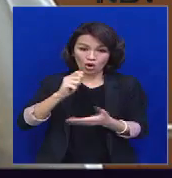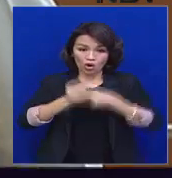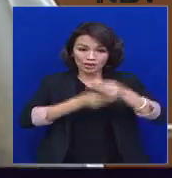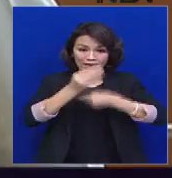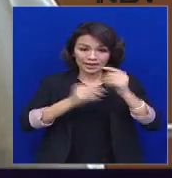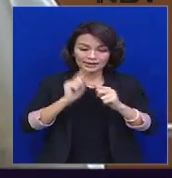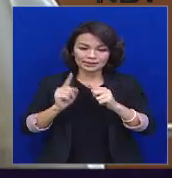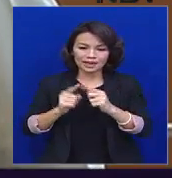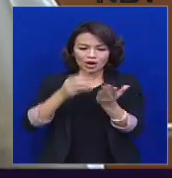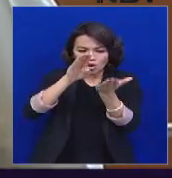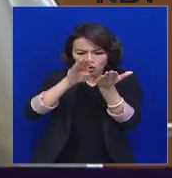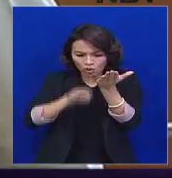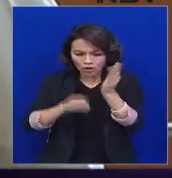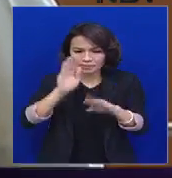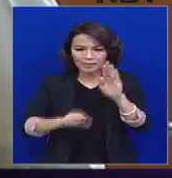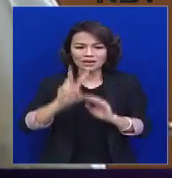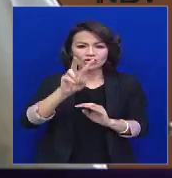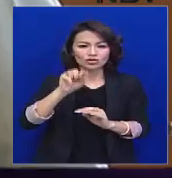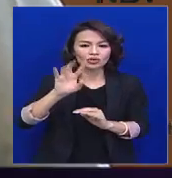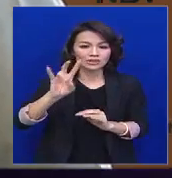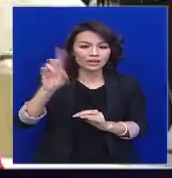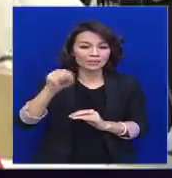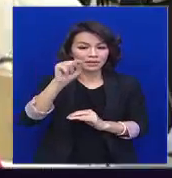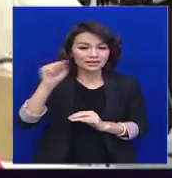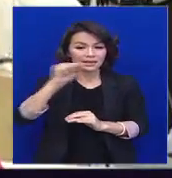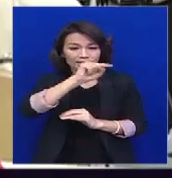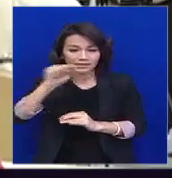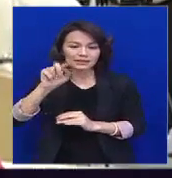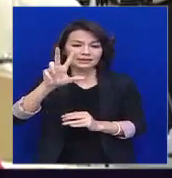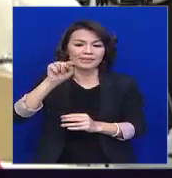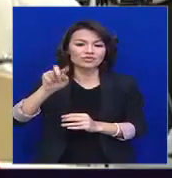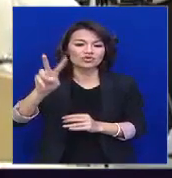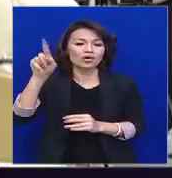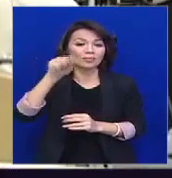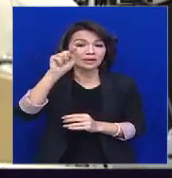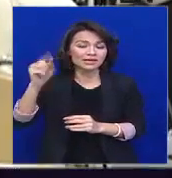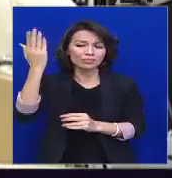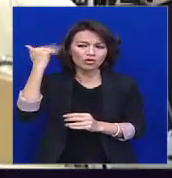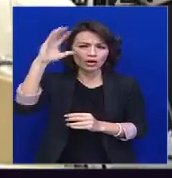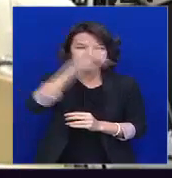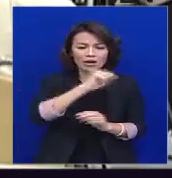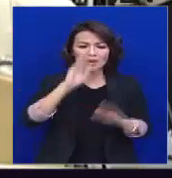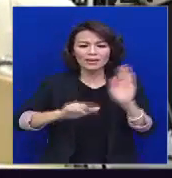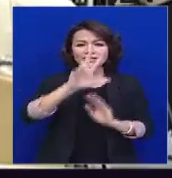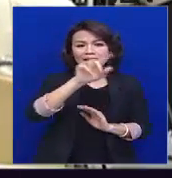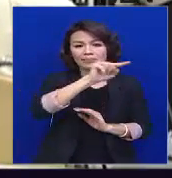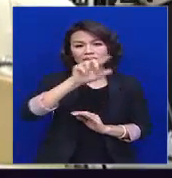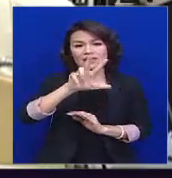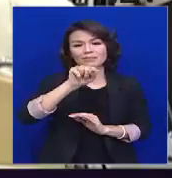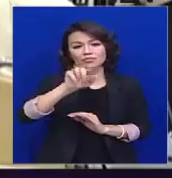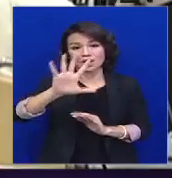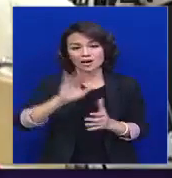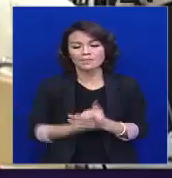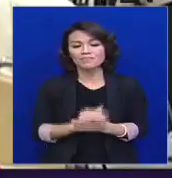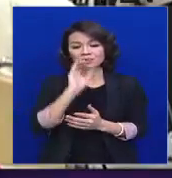ทยปีนี้เหลือขยายตัวร้อยละ 2.7 ถึง 3.2 จากเดิมที่คาดการเอาไว้ร้อยละ 3 ถึง 3.5และการส่ง